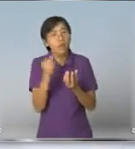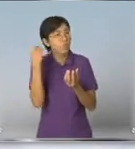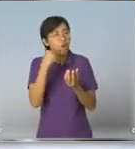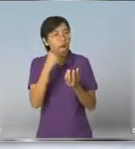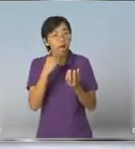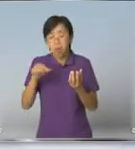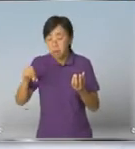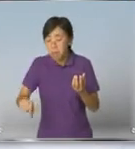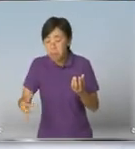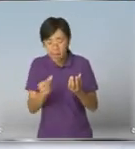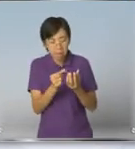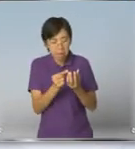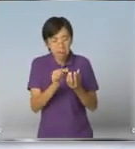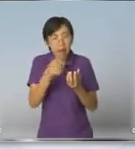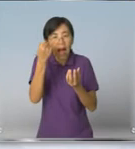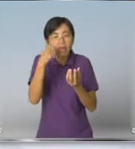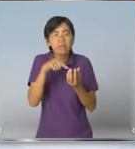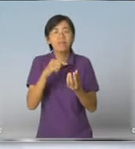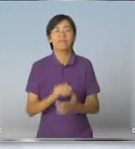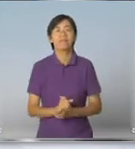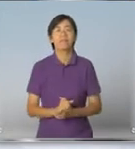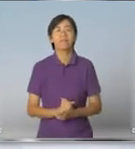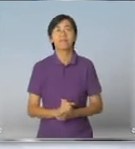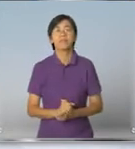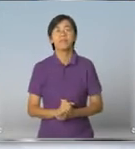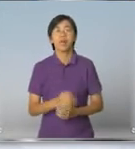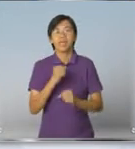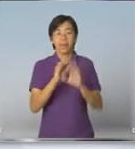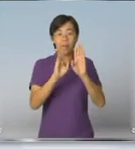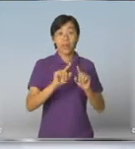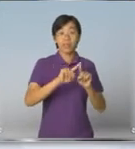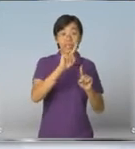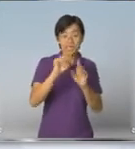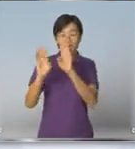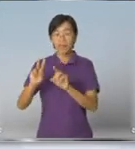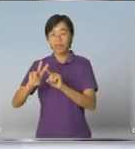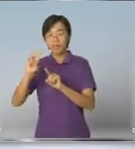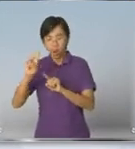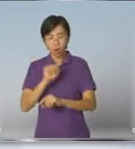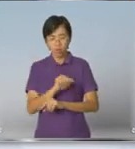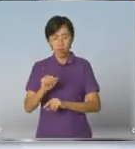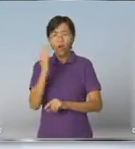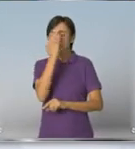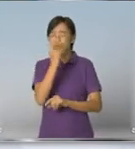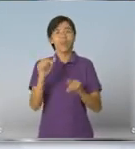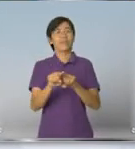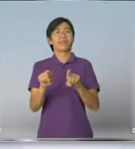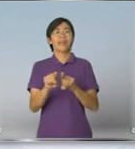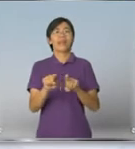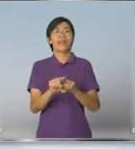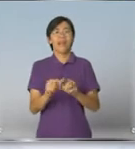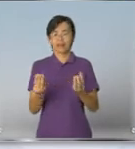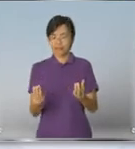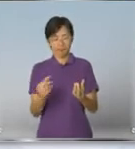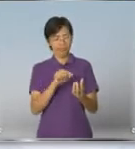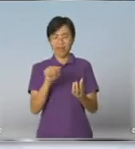าดแบบที่2 นี่แหละครับทั้ง2แบบ ใช ่ ค่ะ ก็สวยทั้งคู่นะจ๊ะนะผล